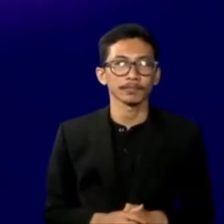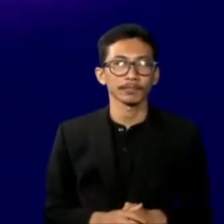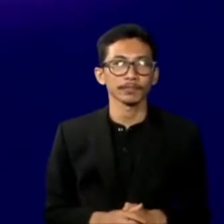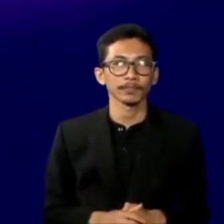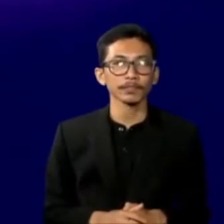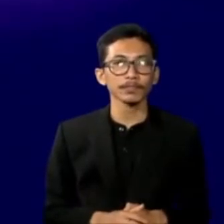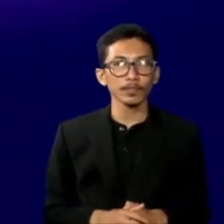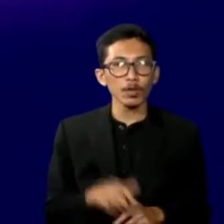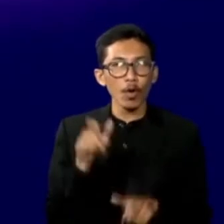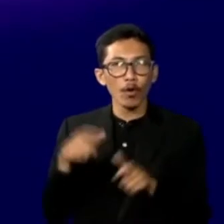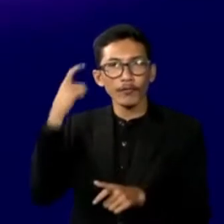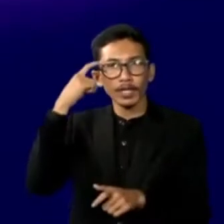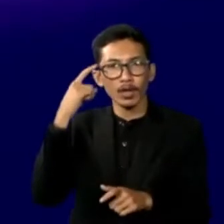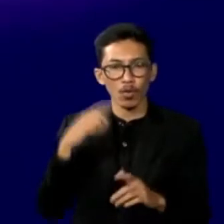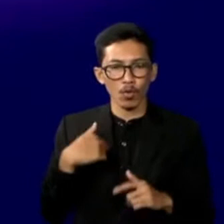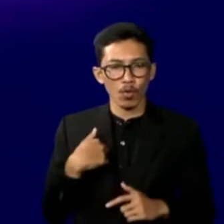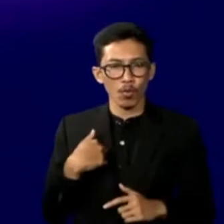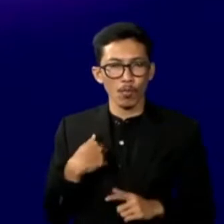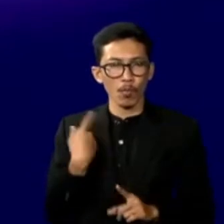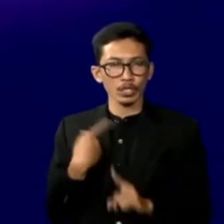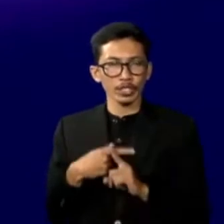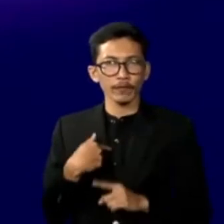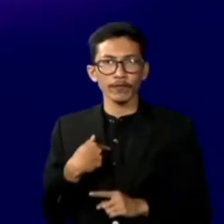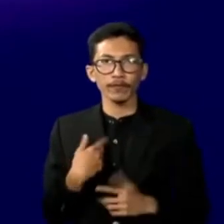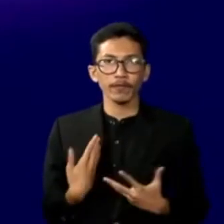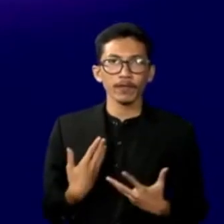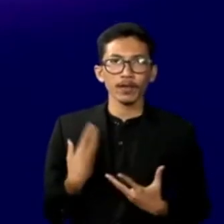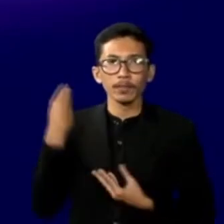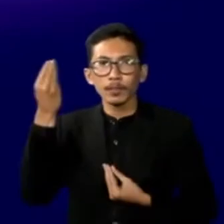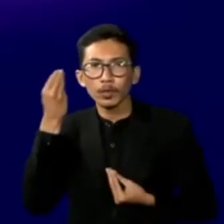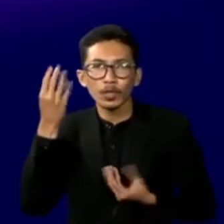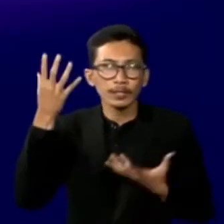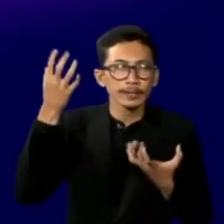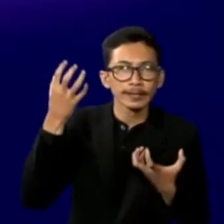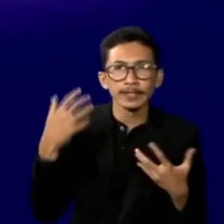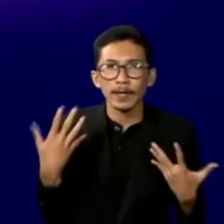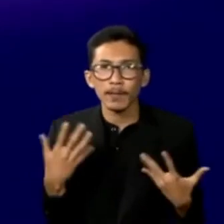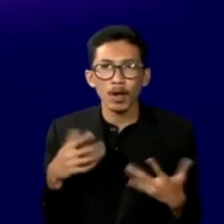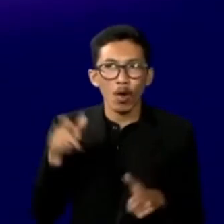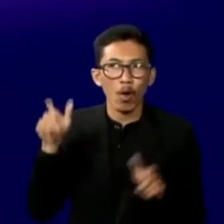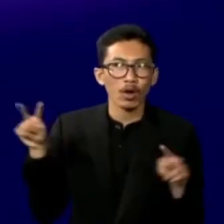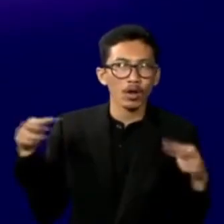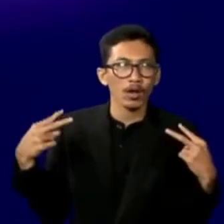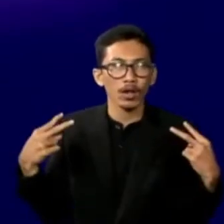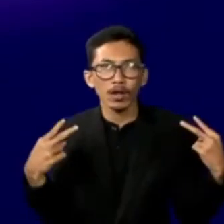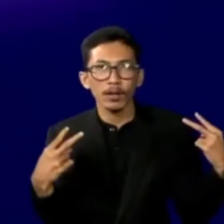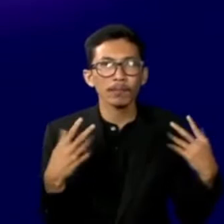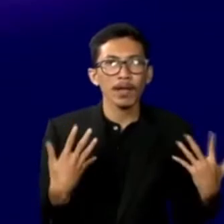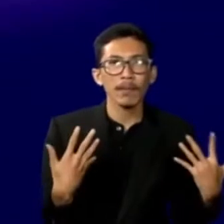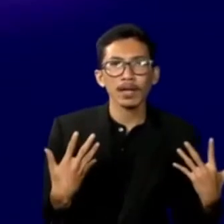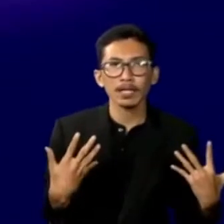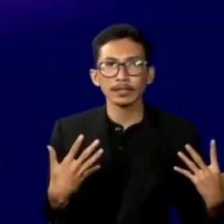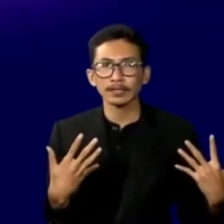ternyata positif atau aktif itu apa yang akan engkau orang katakan kepada orang di kalau sampai gitu